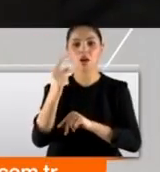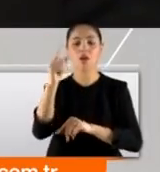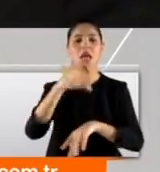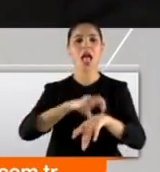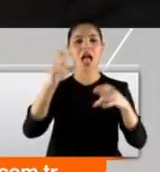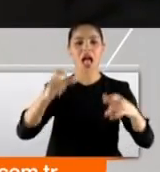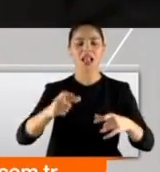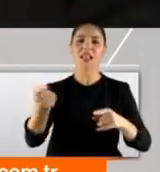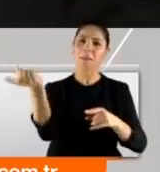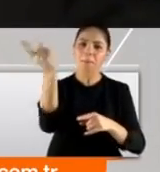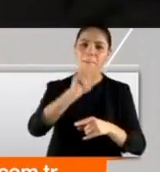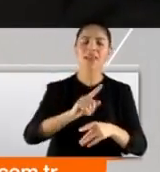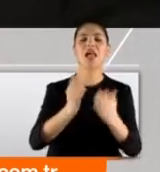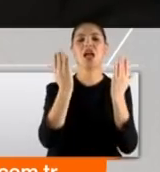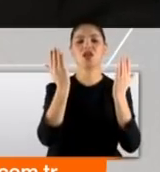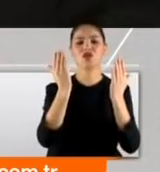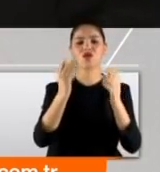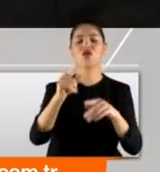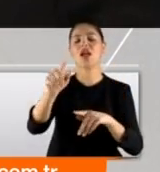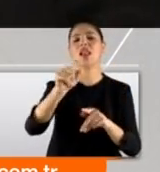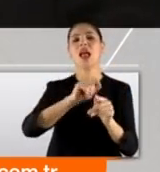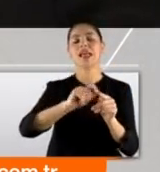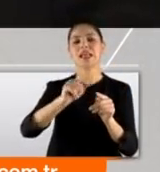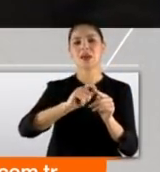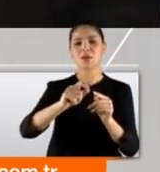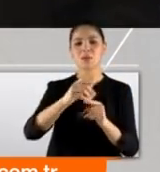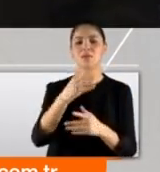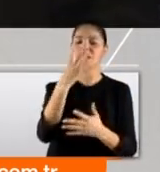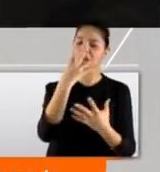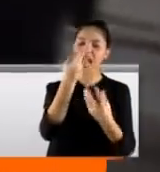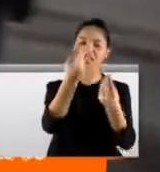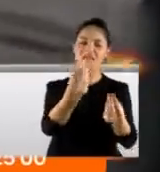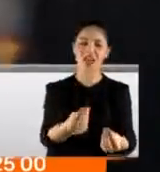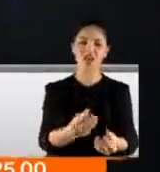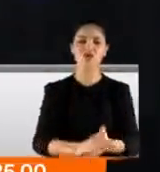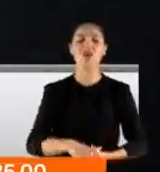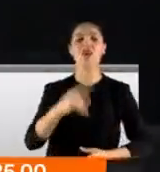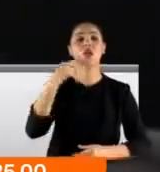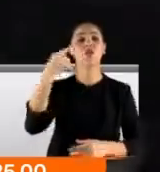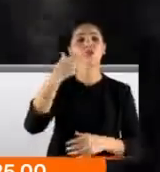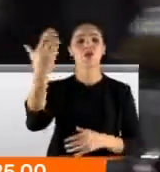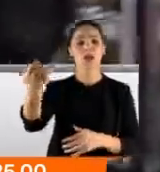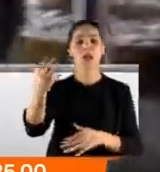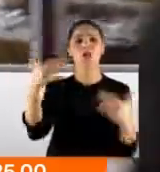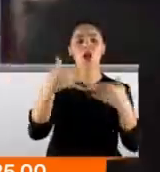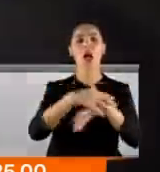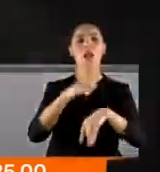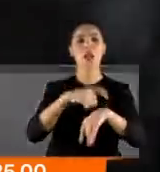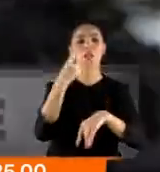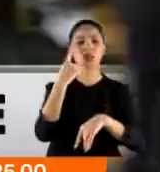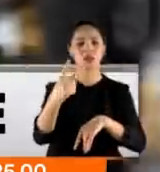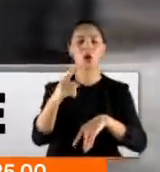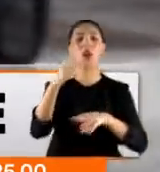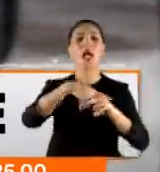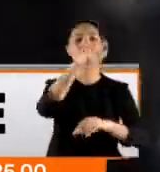hastaneyi daha inşallah Kuzey Kıbrıs'ımıza kazandıracağız. Cumhurbaşkanı Erdoğan akşam saatlerinde